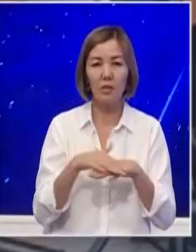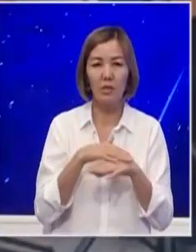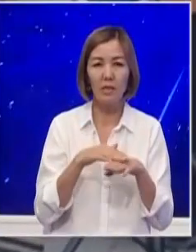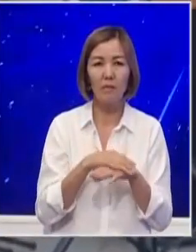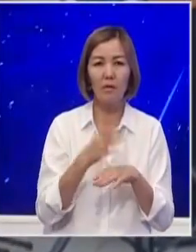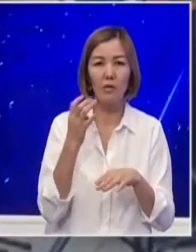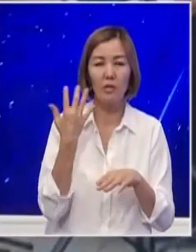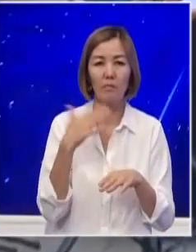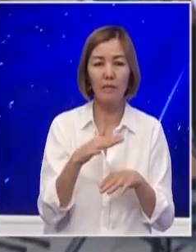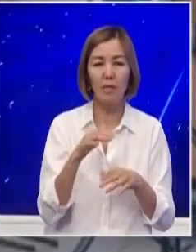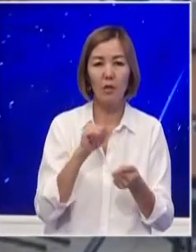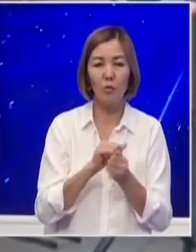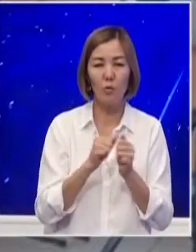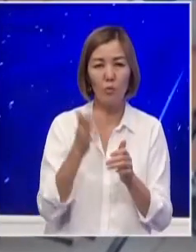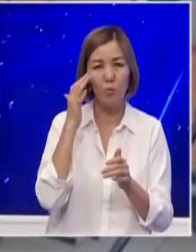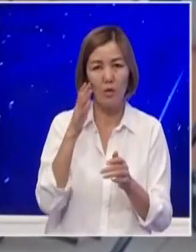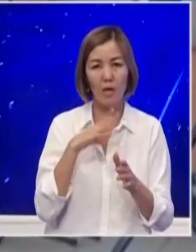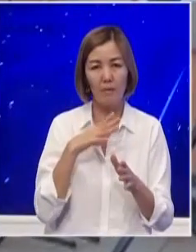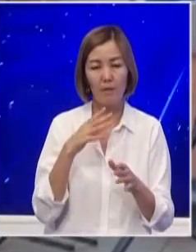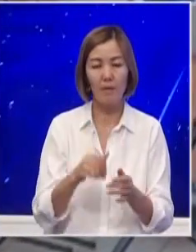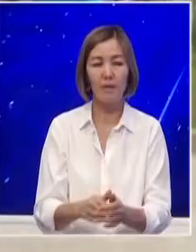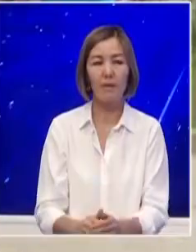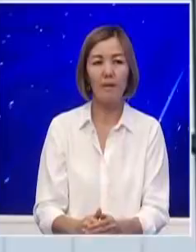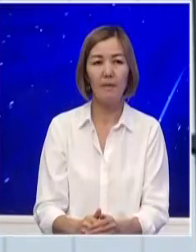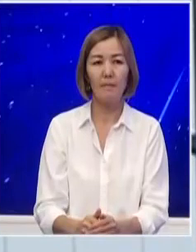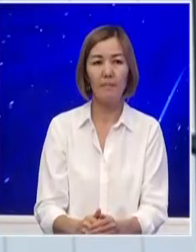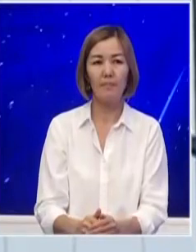Баши 450 тонн угля.